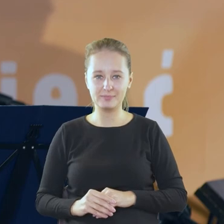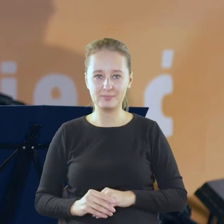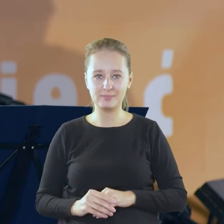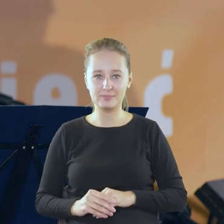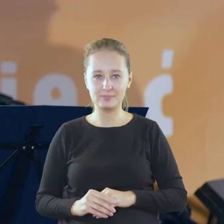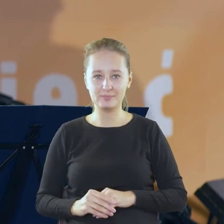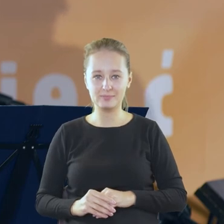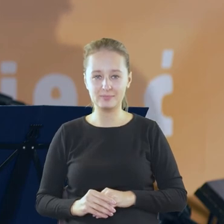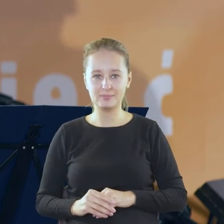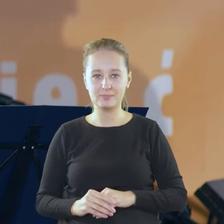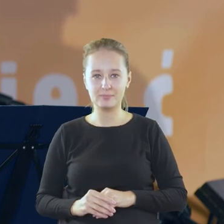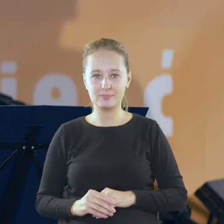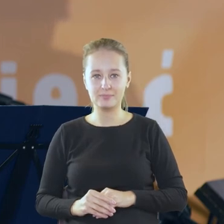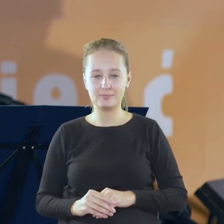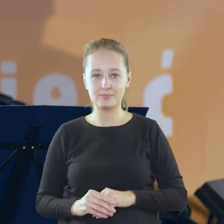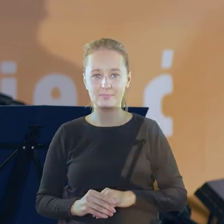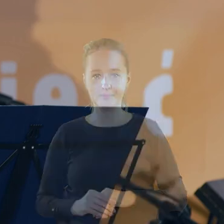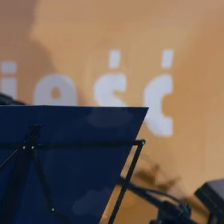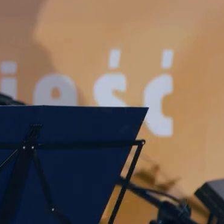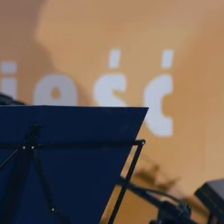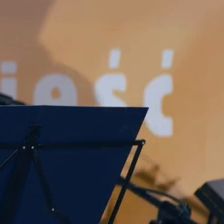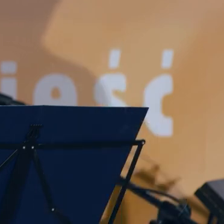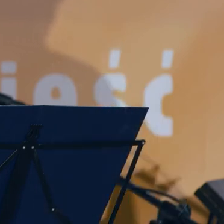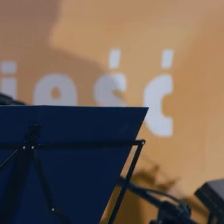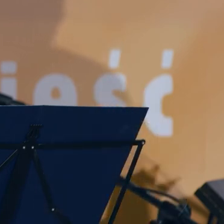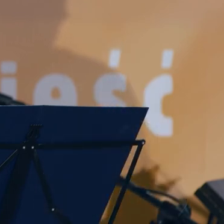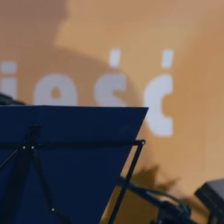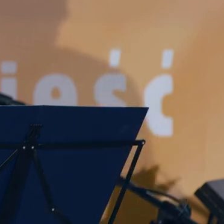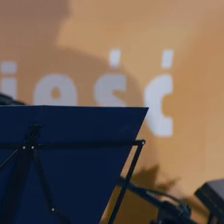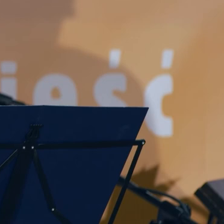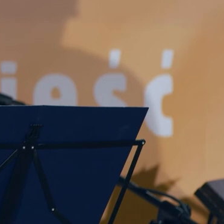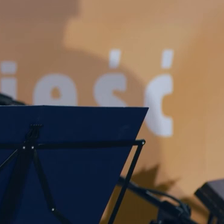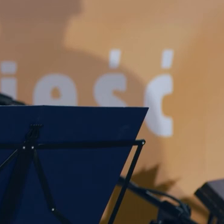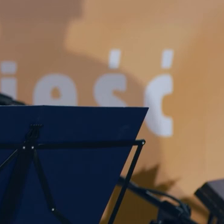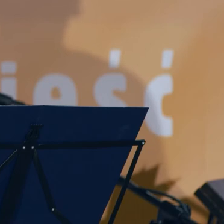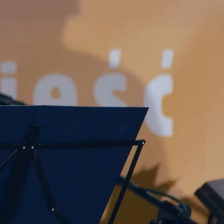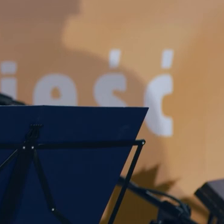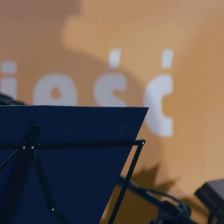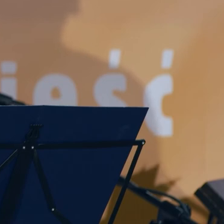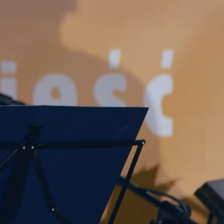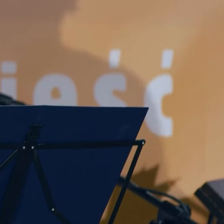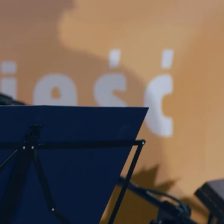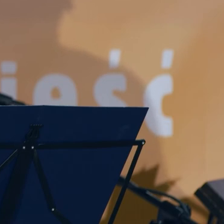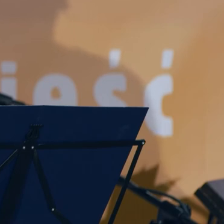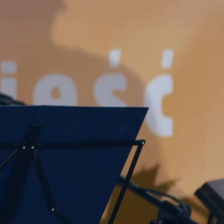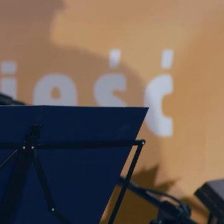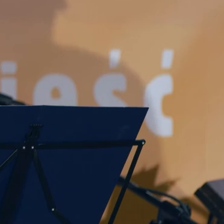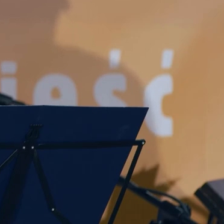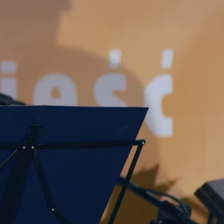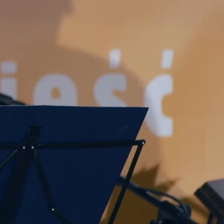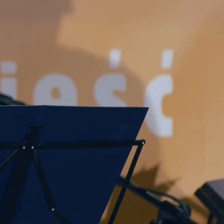zbrodnia zbrodnia to niesłychana Pani zabija Pana